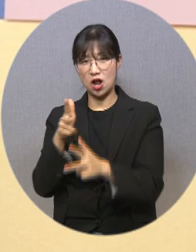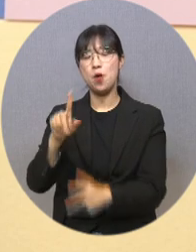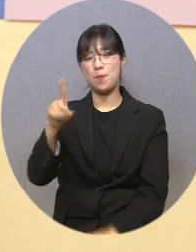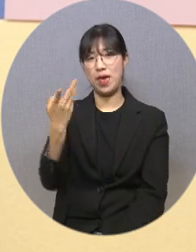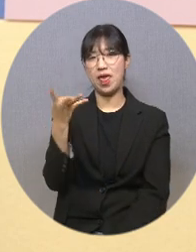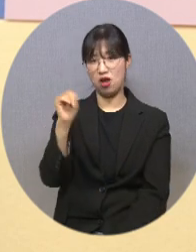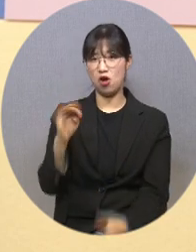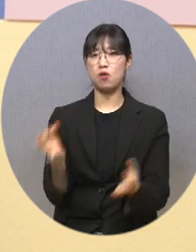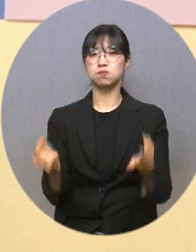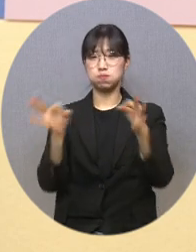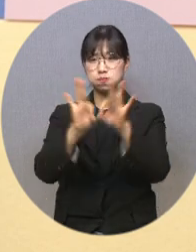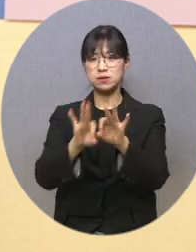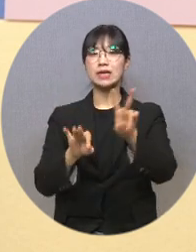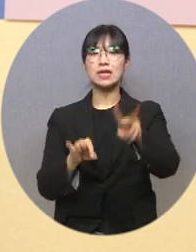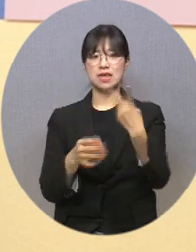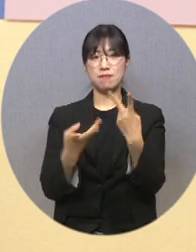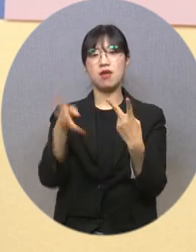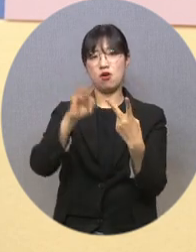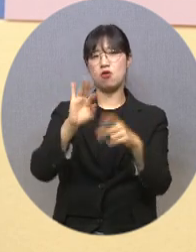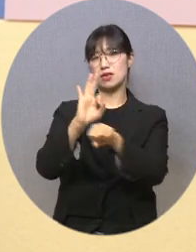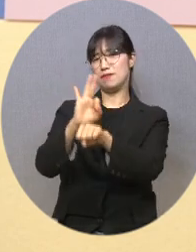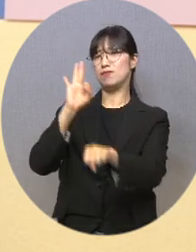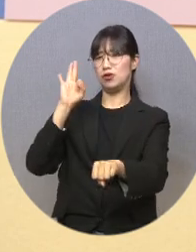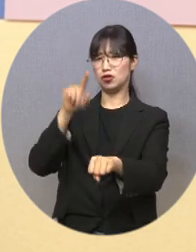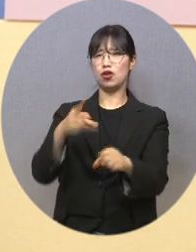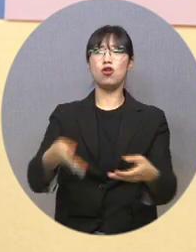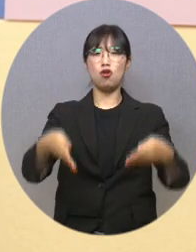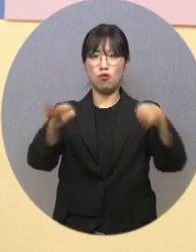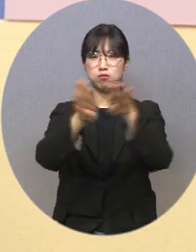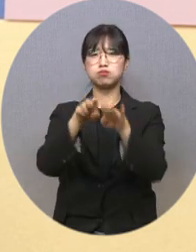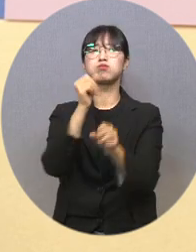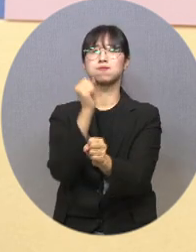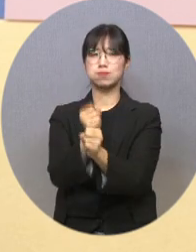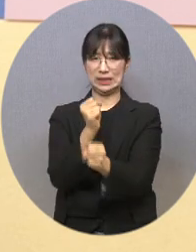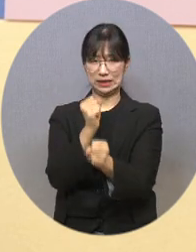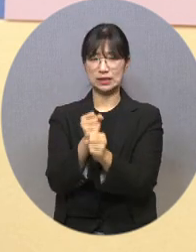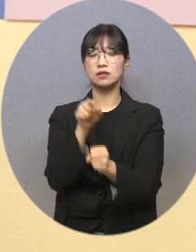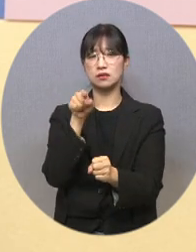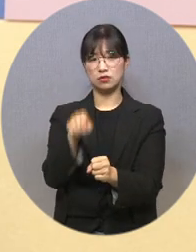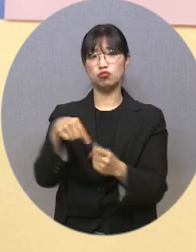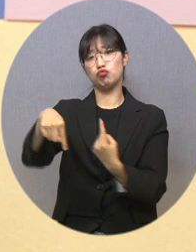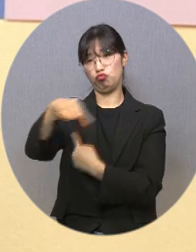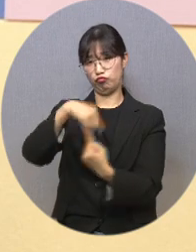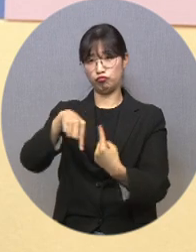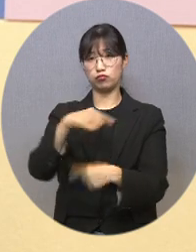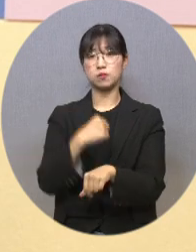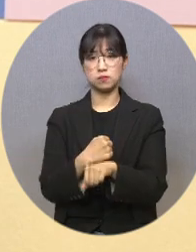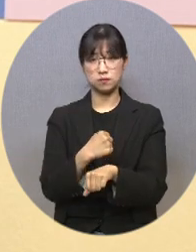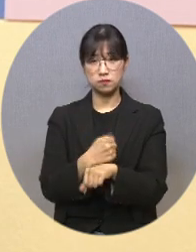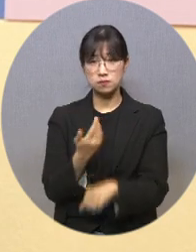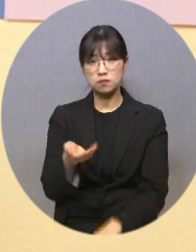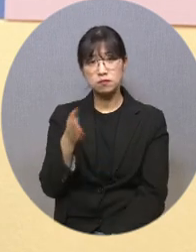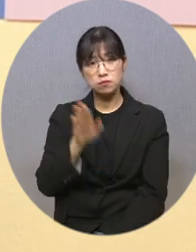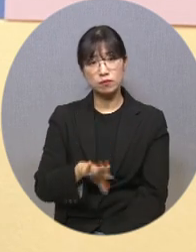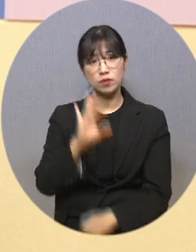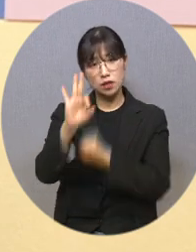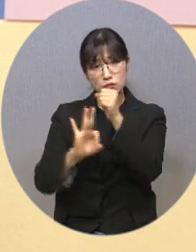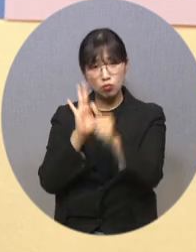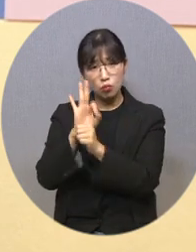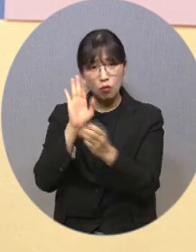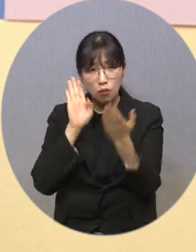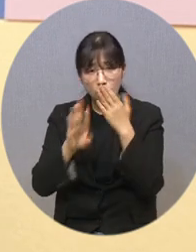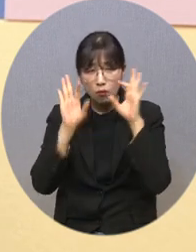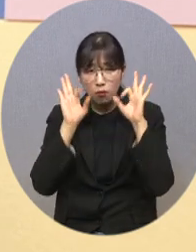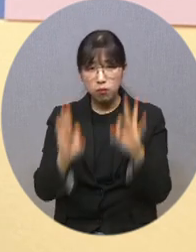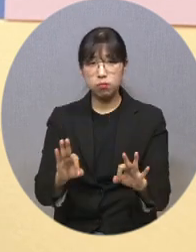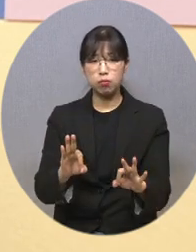지어서 한 10년 전에, 그때 당시에 10년 전에 건물을 지어가지고 운영을 했었는데, 10년이 지나고 나서